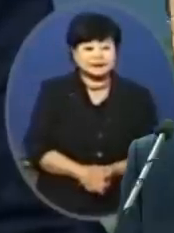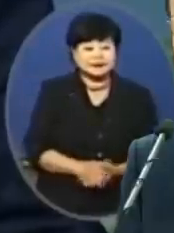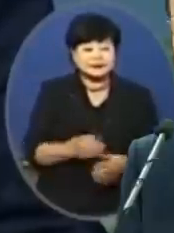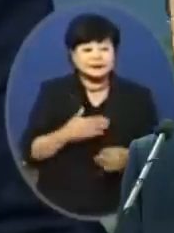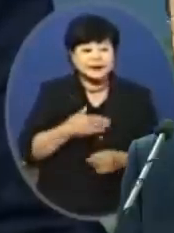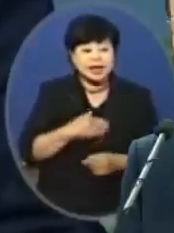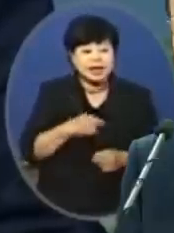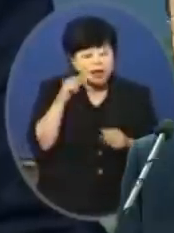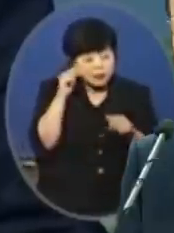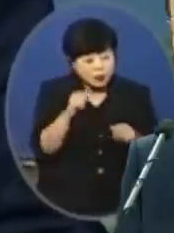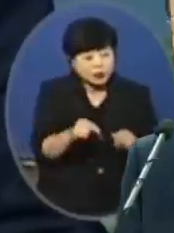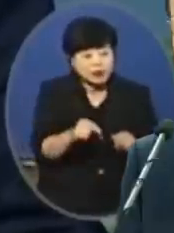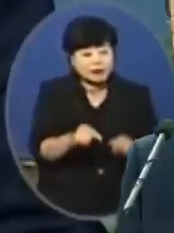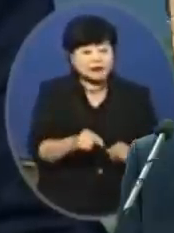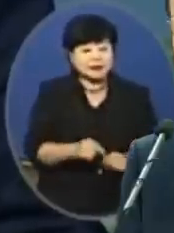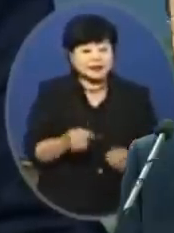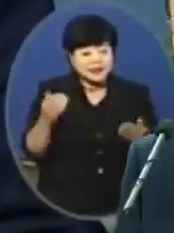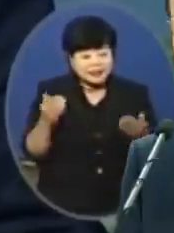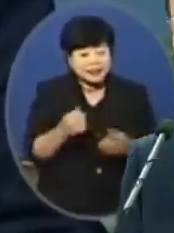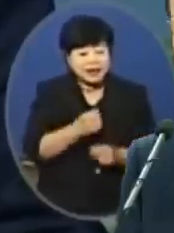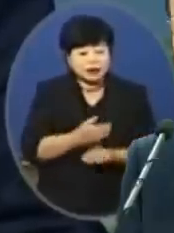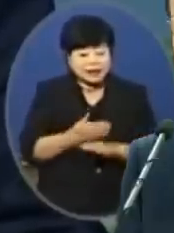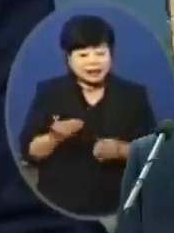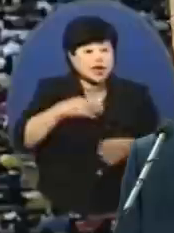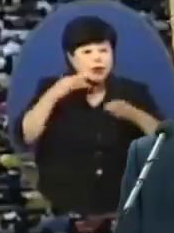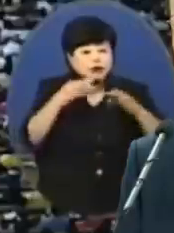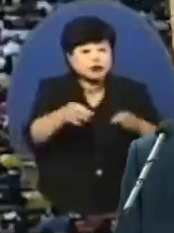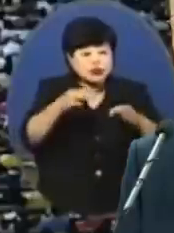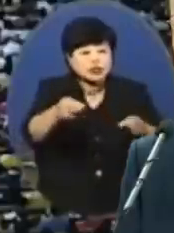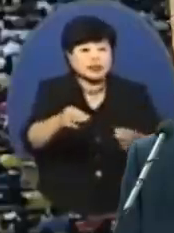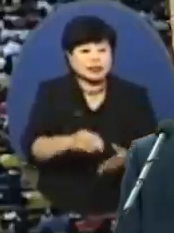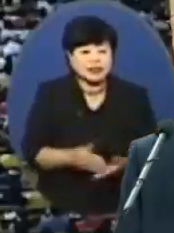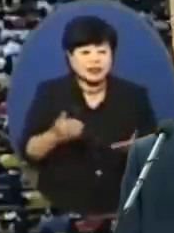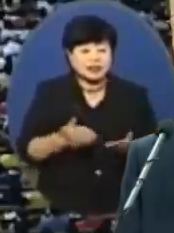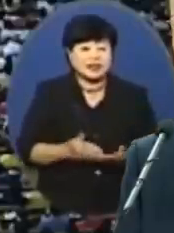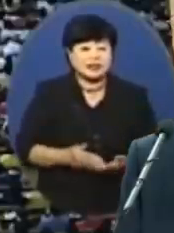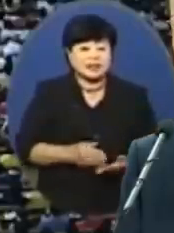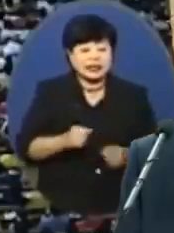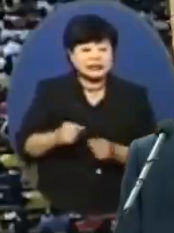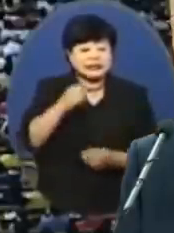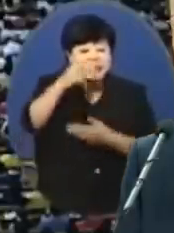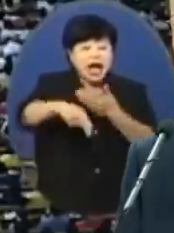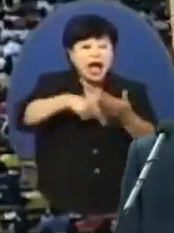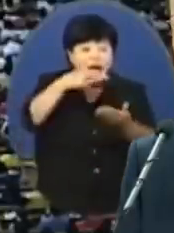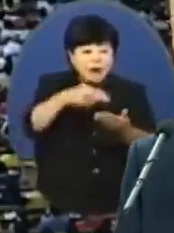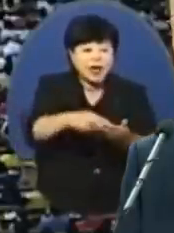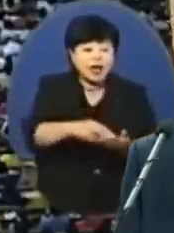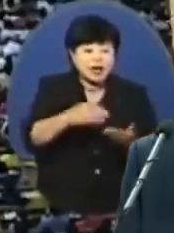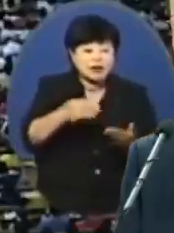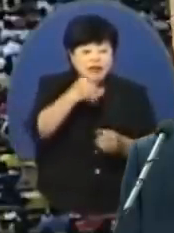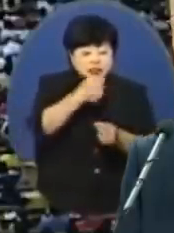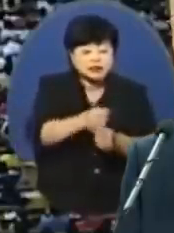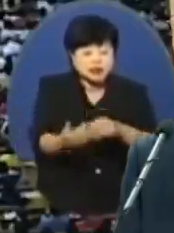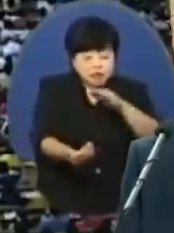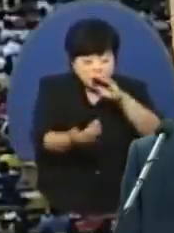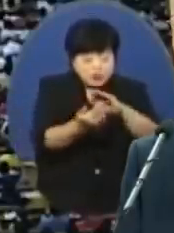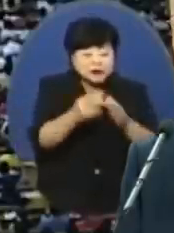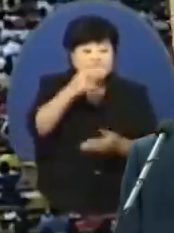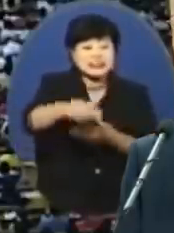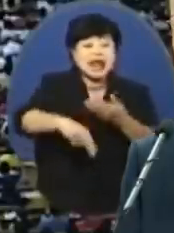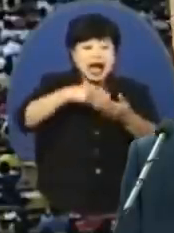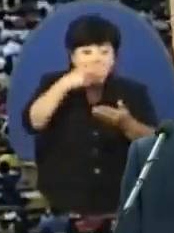그리고 내가 시키는 일을 하지 다른 일은 하지 마라. 일을 행하시는 야훼, 그 일을 지어 성취하시는